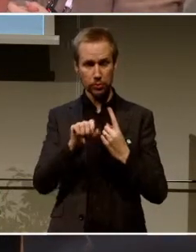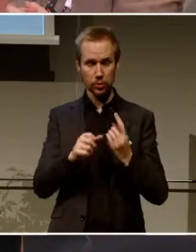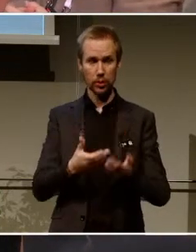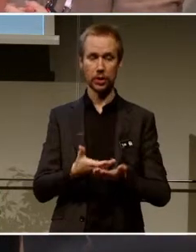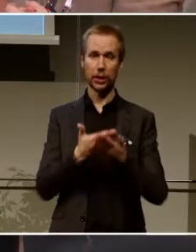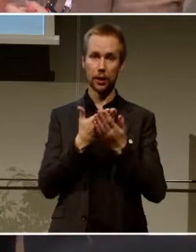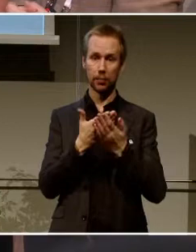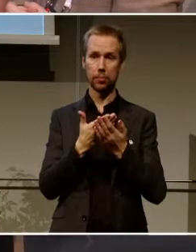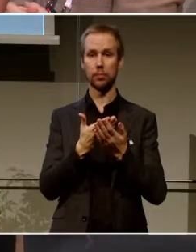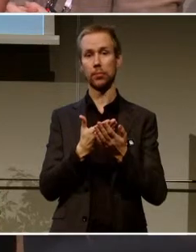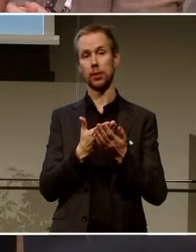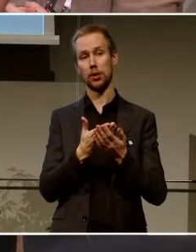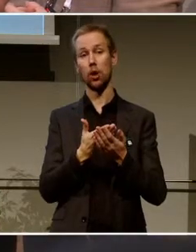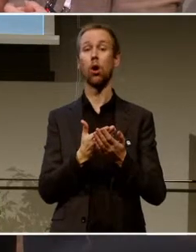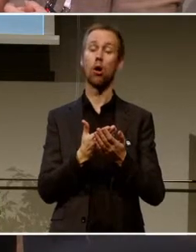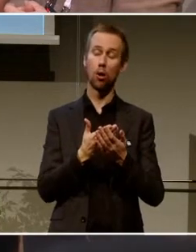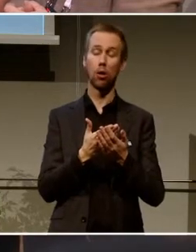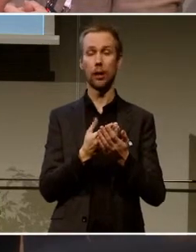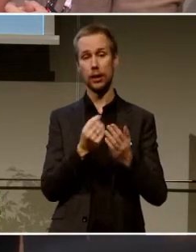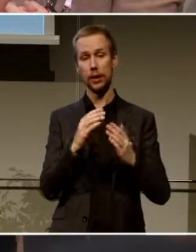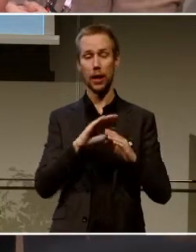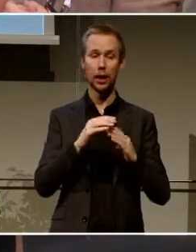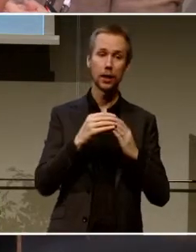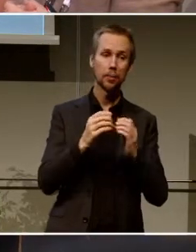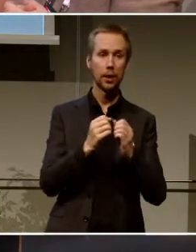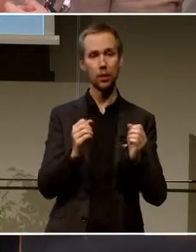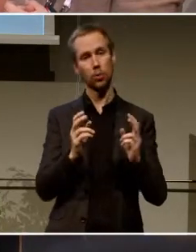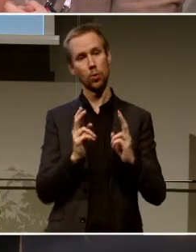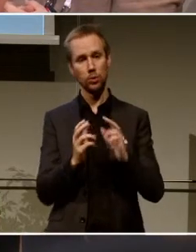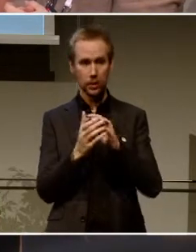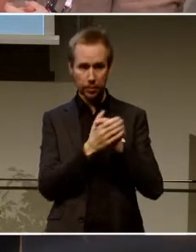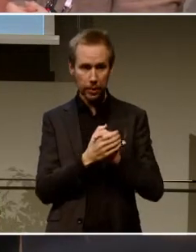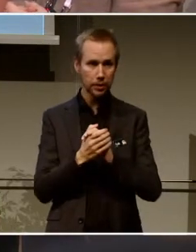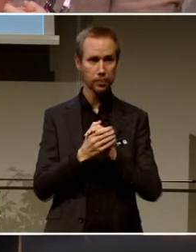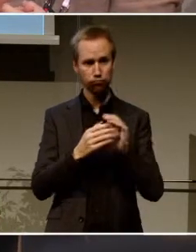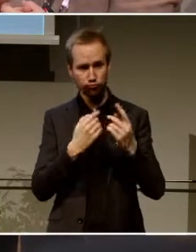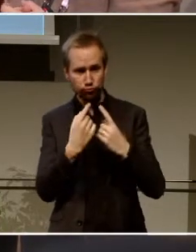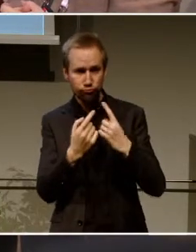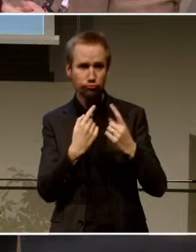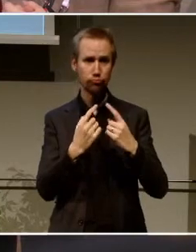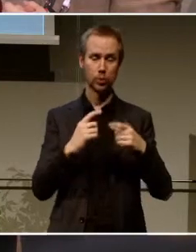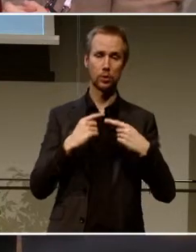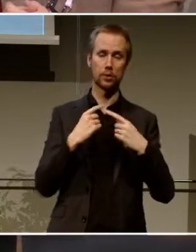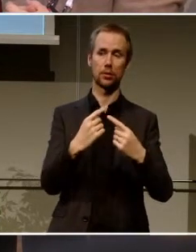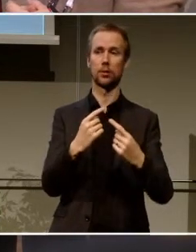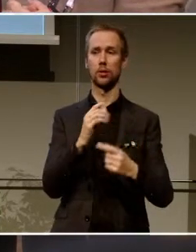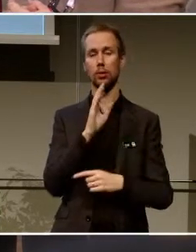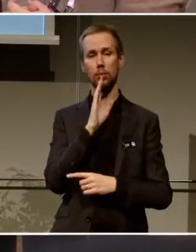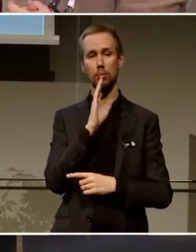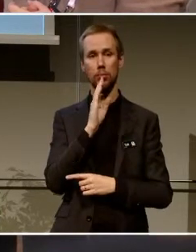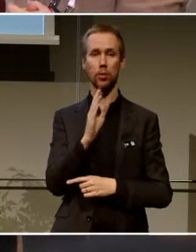ge möjlighet till handledning men också utveckla tillsammans med dem. Om man ska starta, man behöver ju inte starta ett